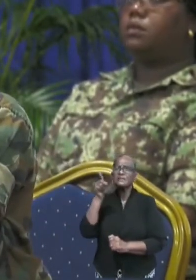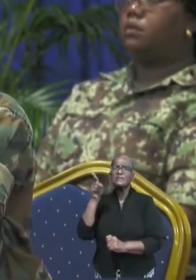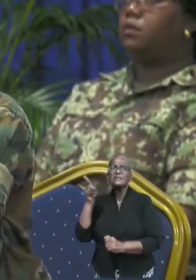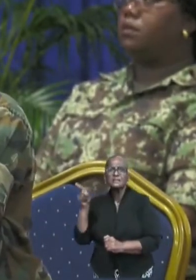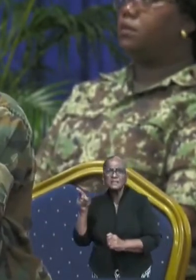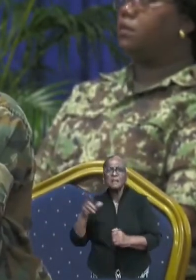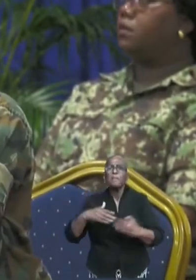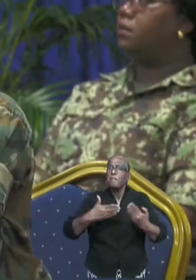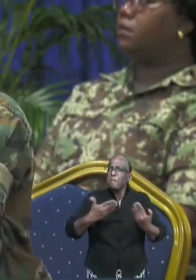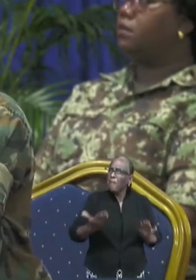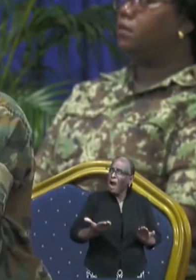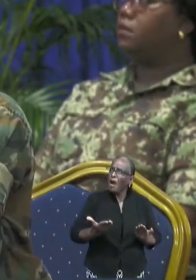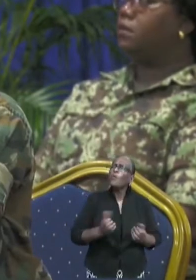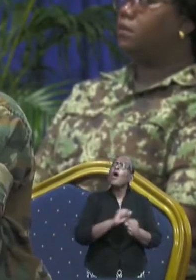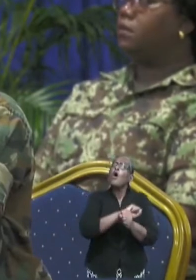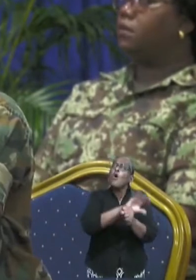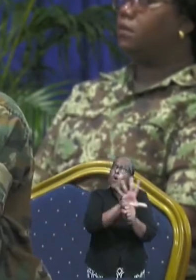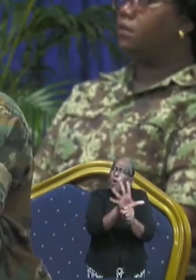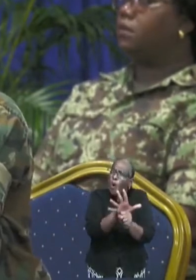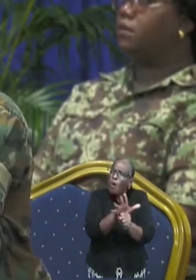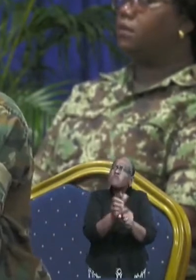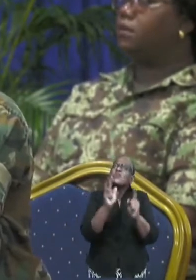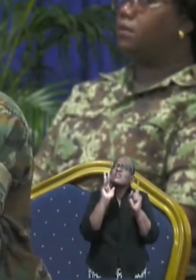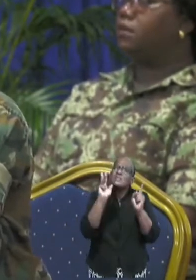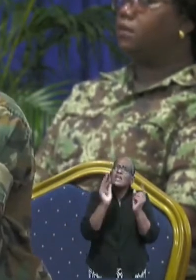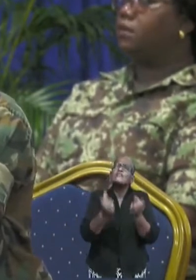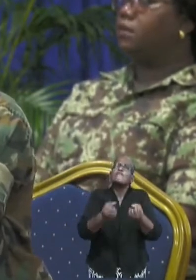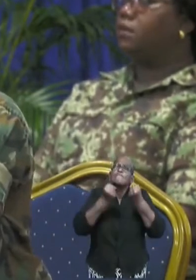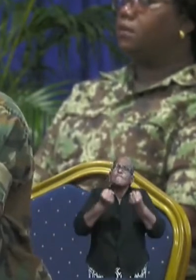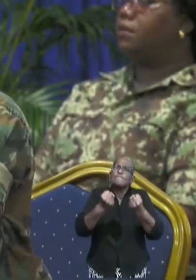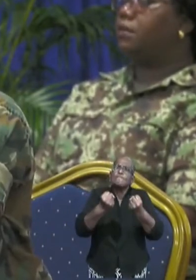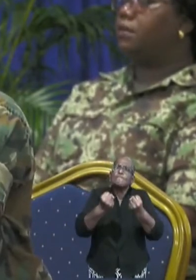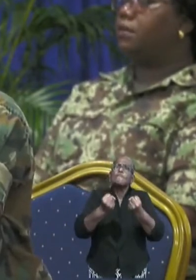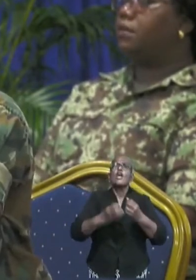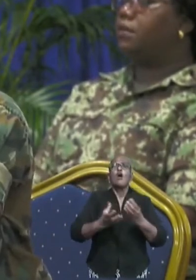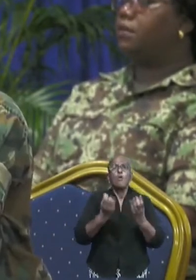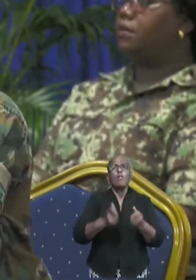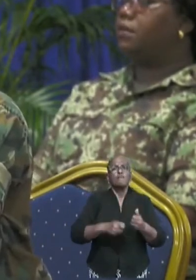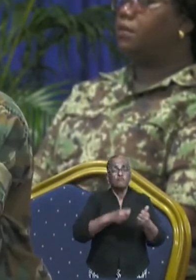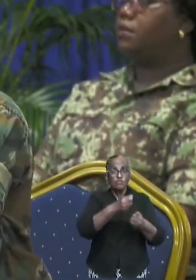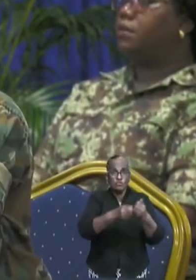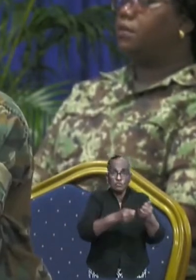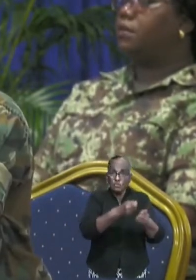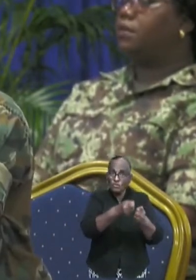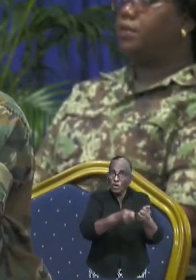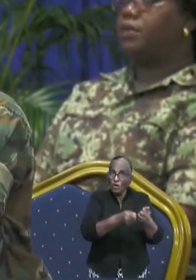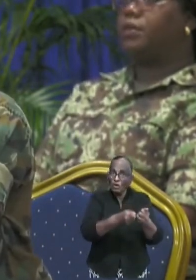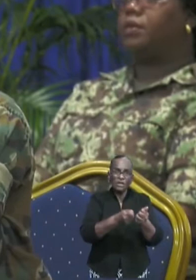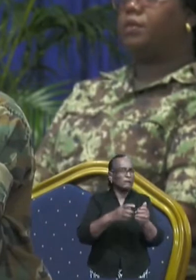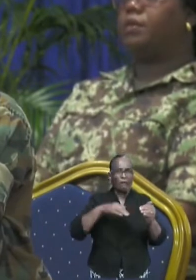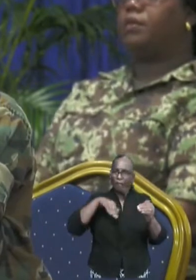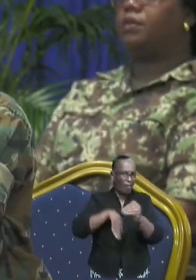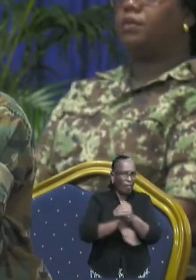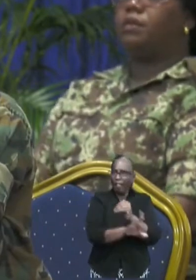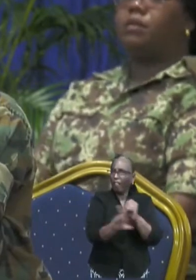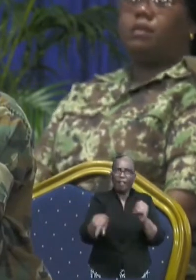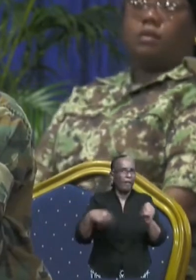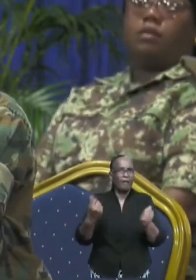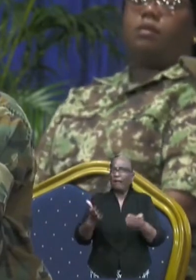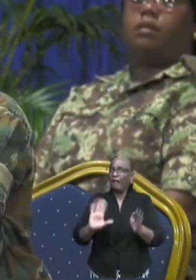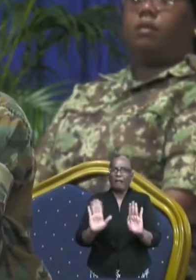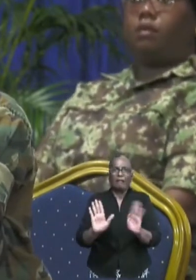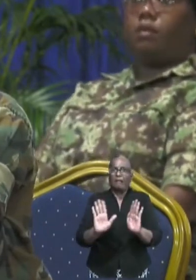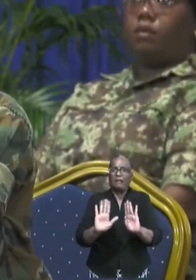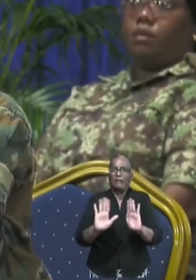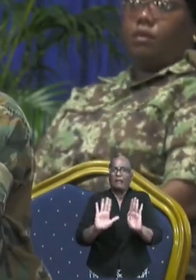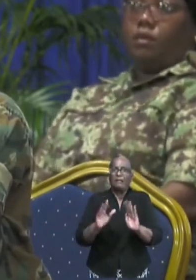van, in het kader van COVID-19 om het te beheersen en om ervoor te zorgen dat er geen illegale crossings plaatsvinden